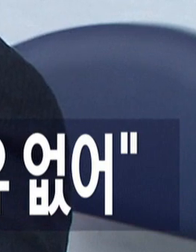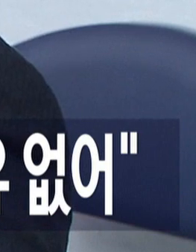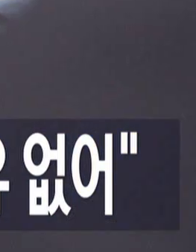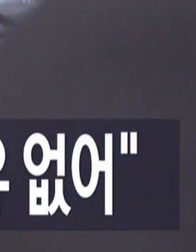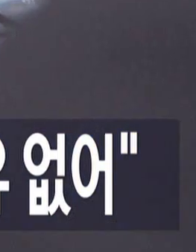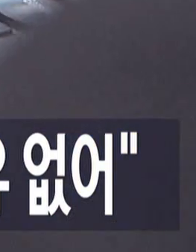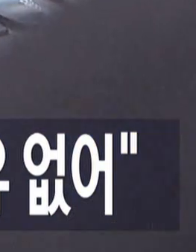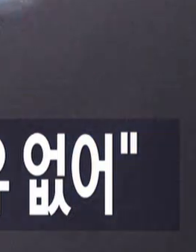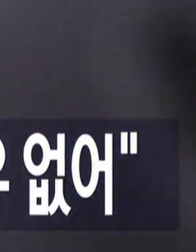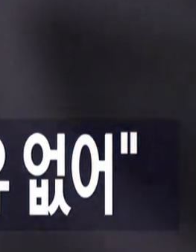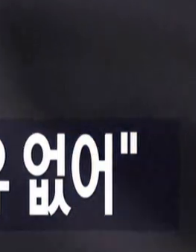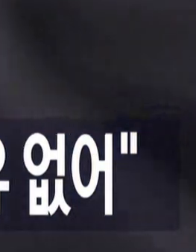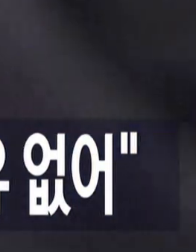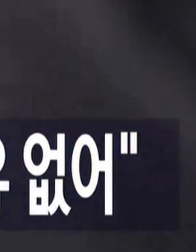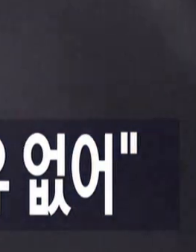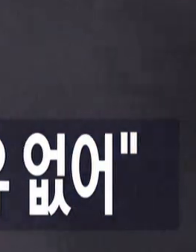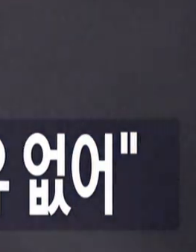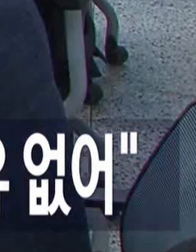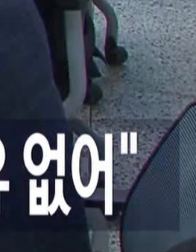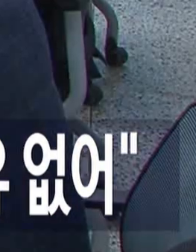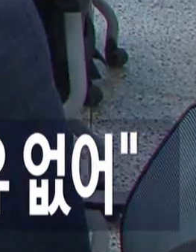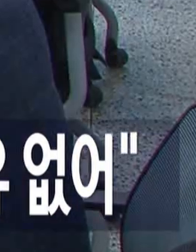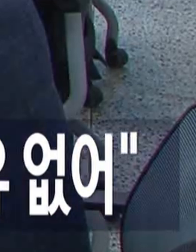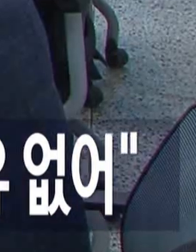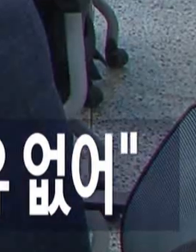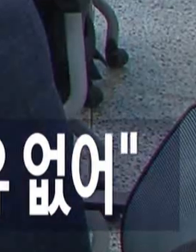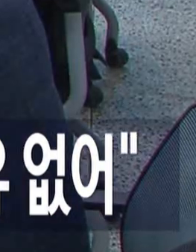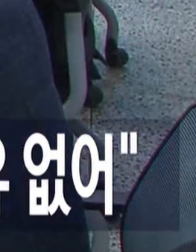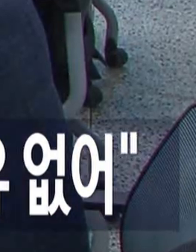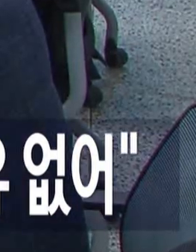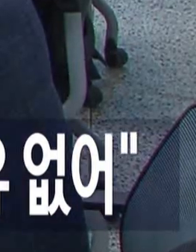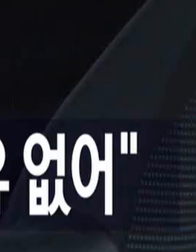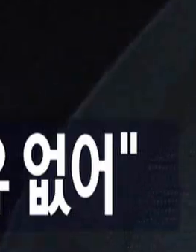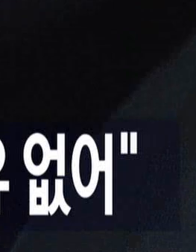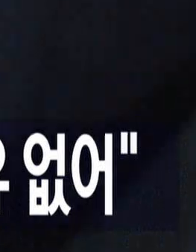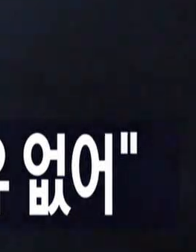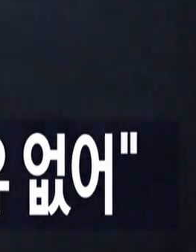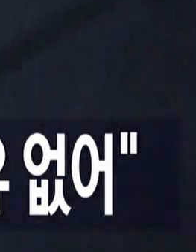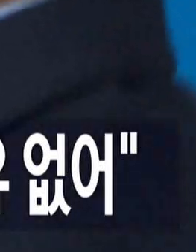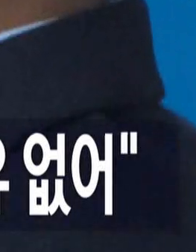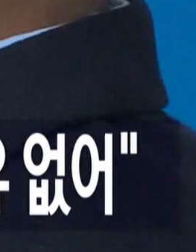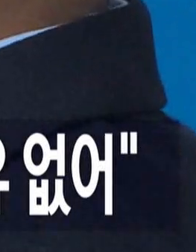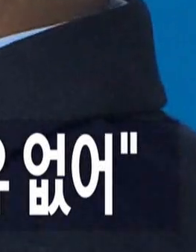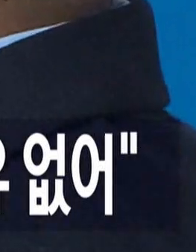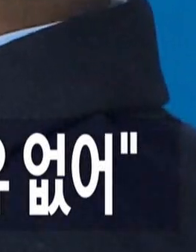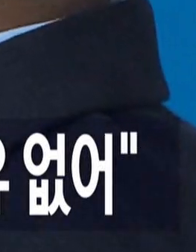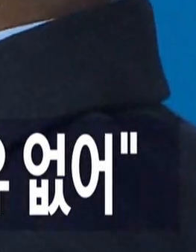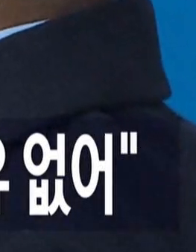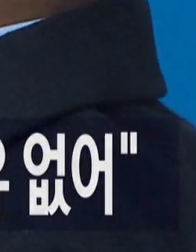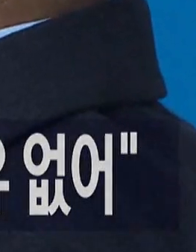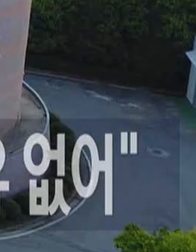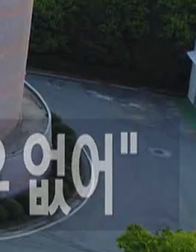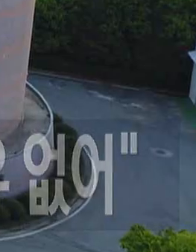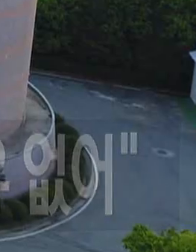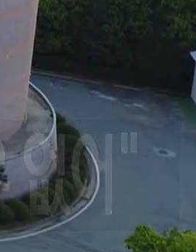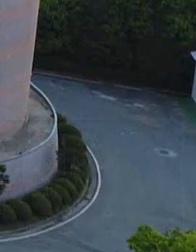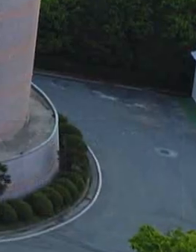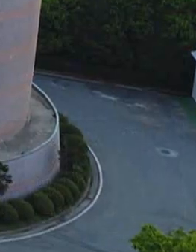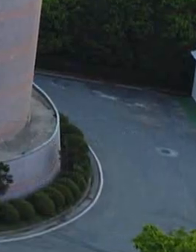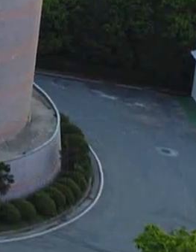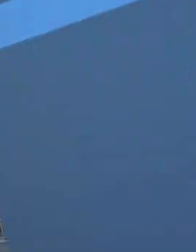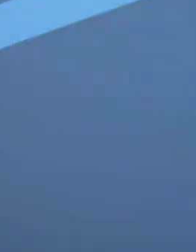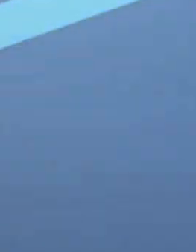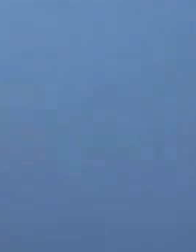요구해왔습니다. 하지만 권 시장의 인터뷰 내용과 여러 사실관계를 파악한 결과 보도 내용에는 아무 문제가 없는 것으로 판단되고